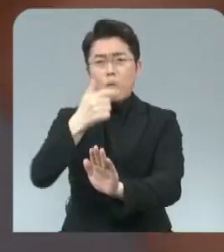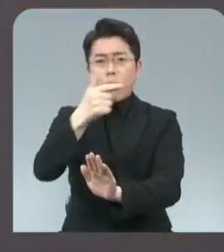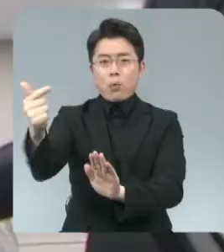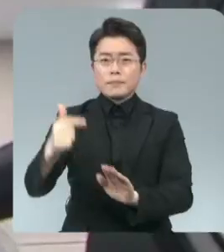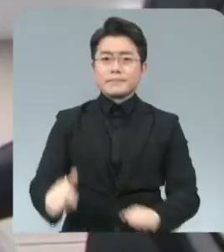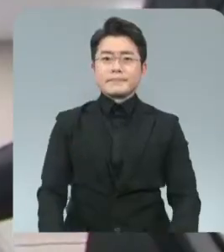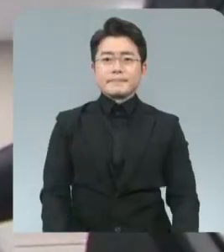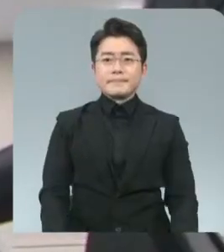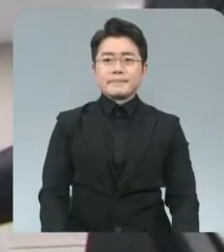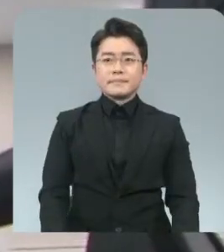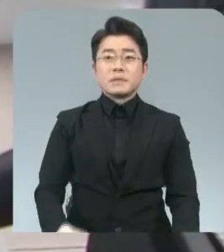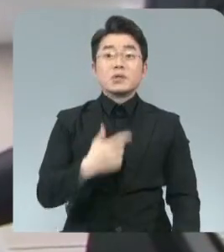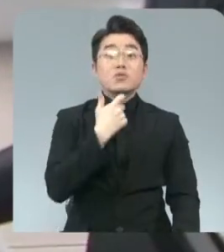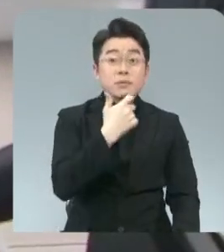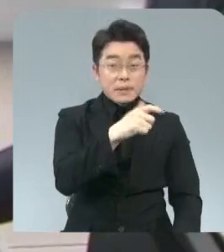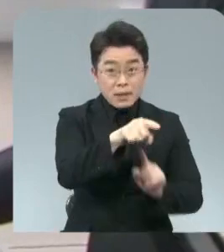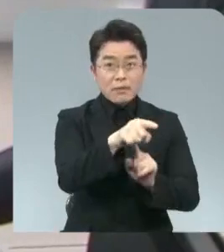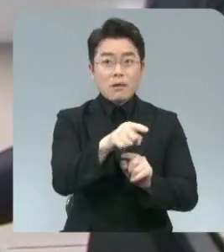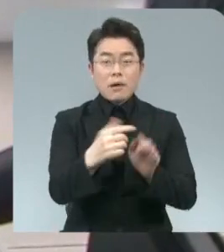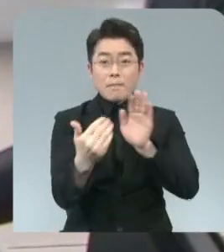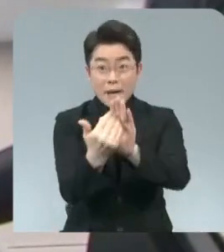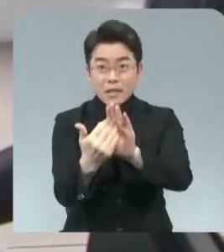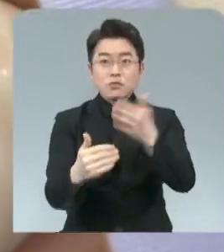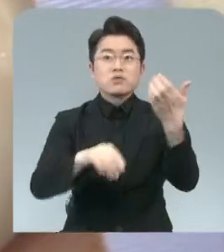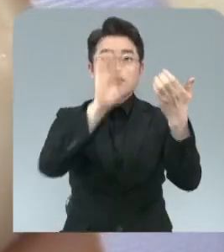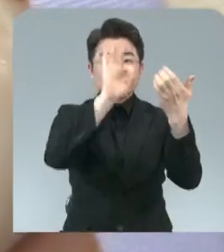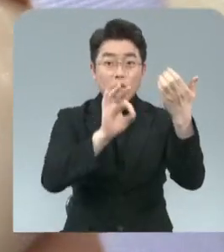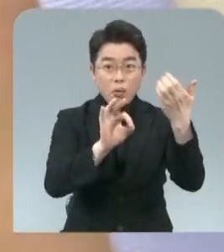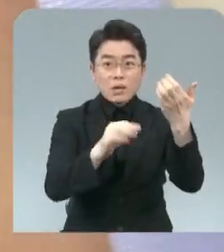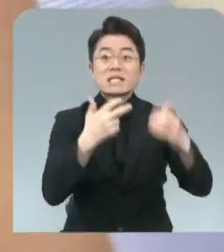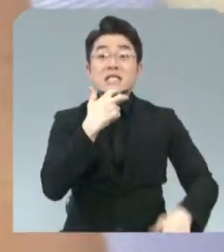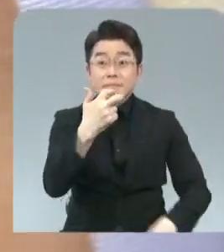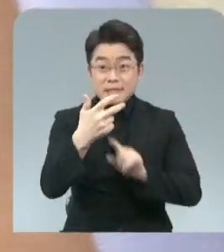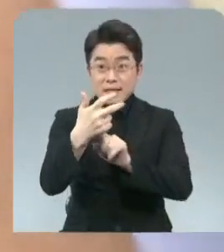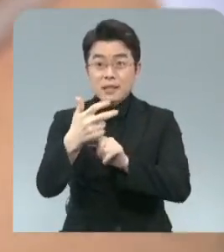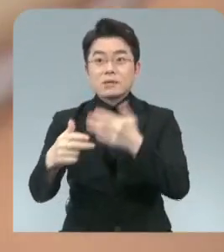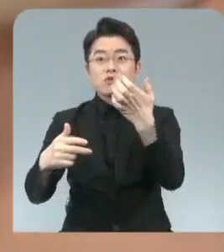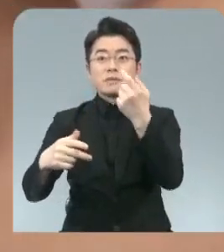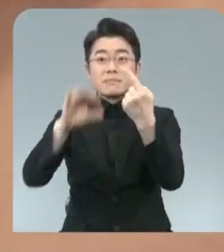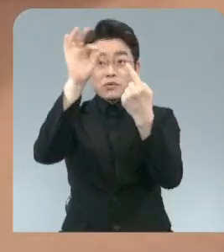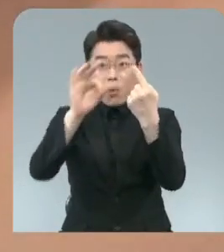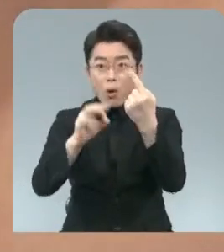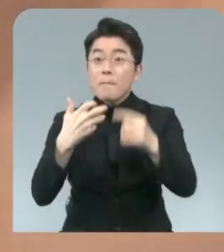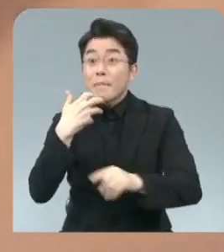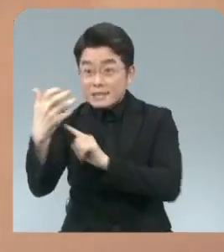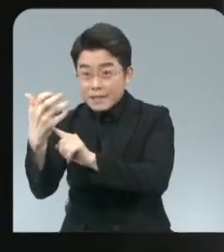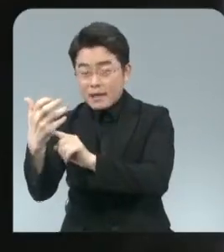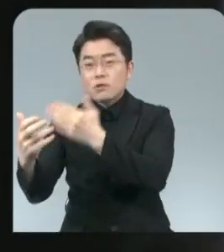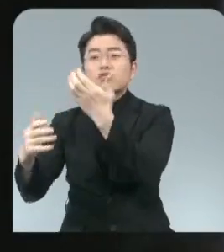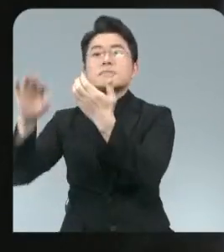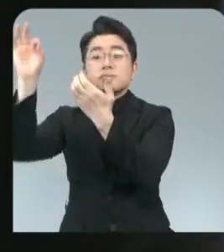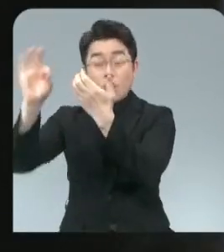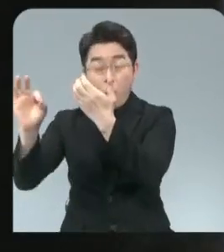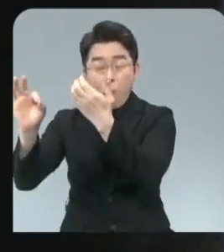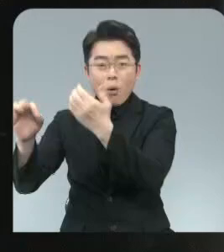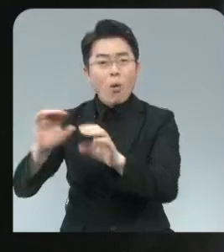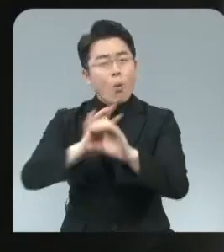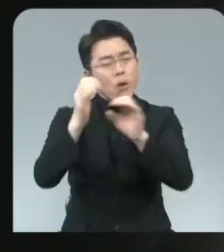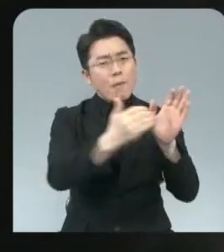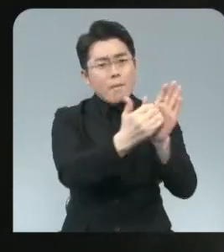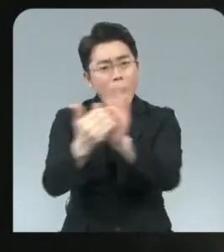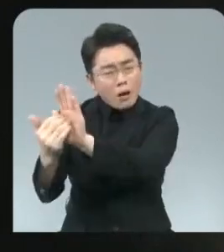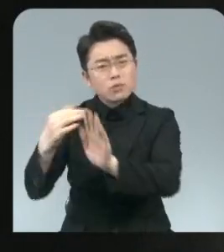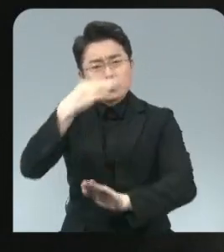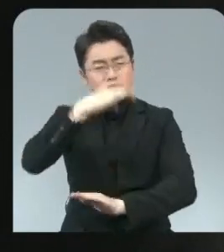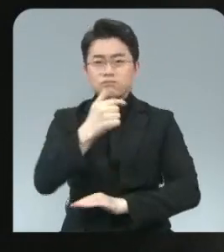나타났습니다. 60대 90.9%, 70대 91.3%, 80대 이상은